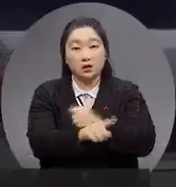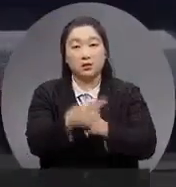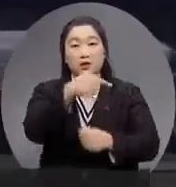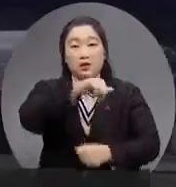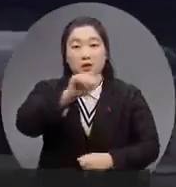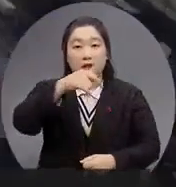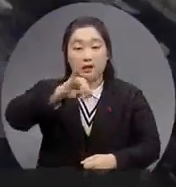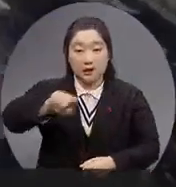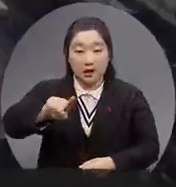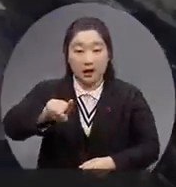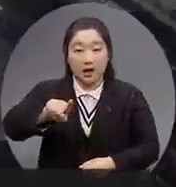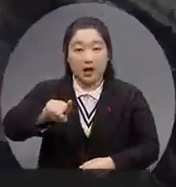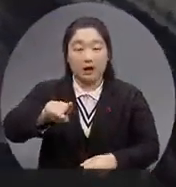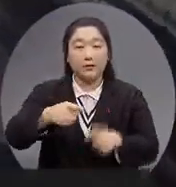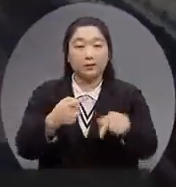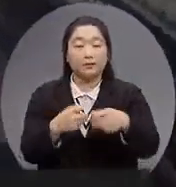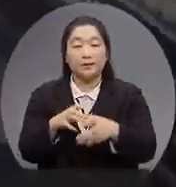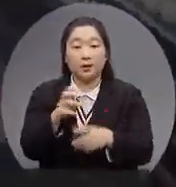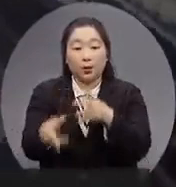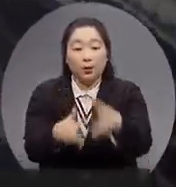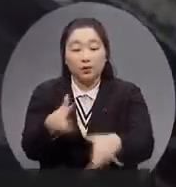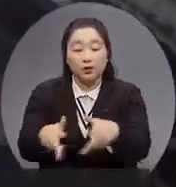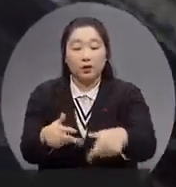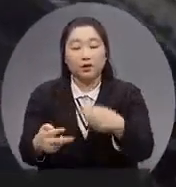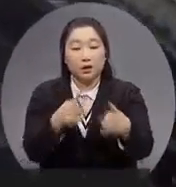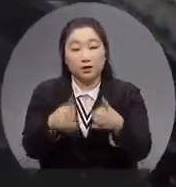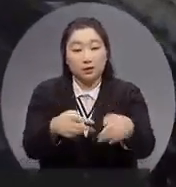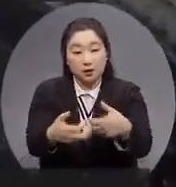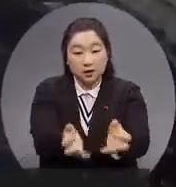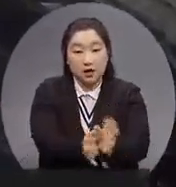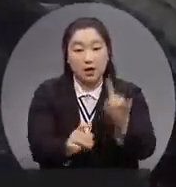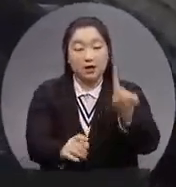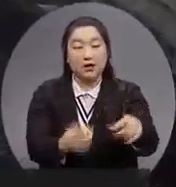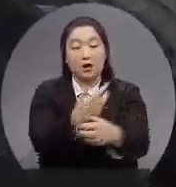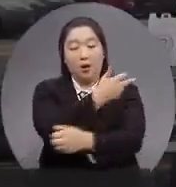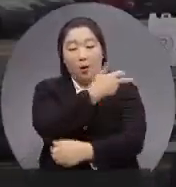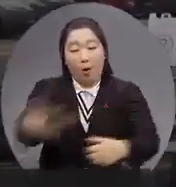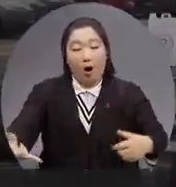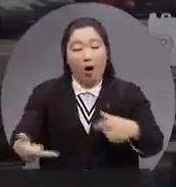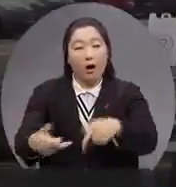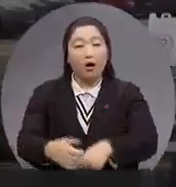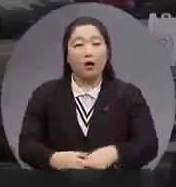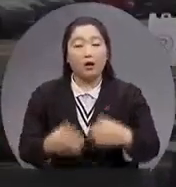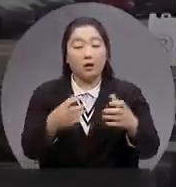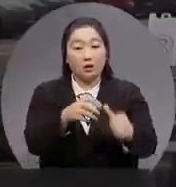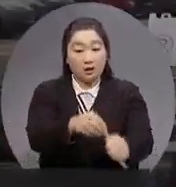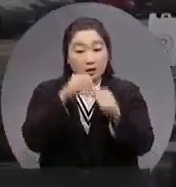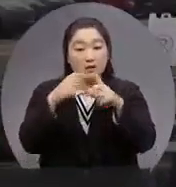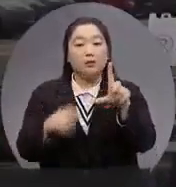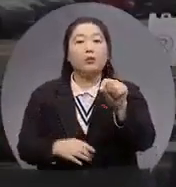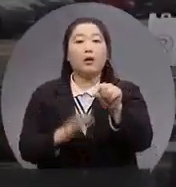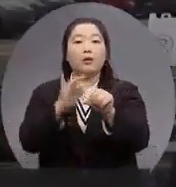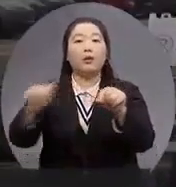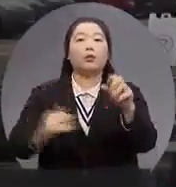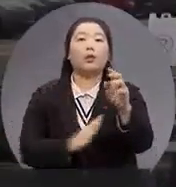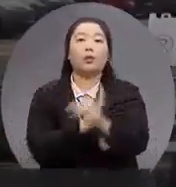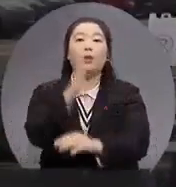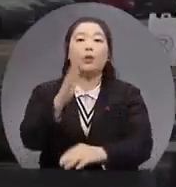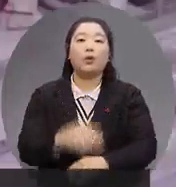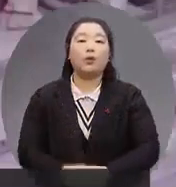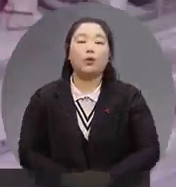딴 기가팩토리라고 부르는데 산업단지 한계를 통째로 쓸만큼 규모가 크고 고용 인원도 만명이 넘을 정도로